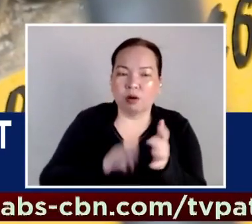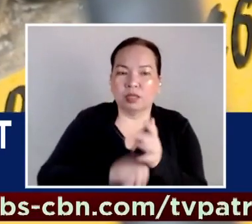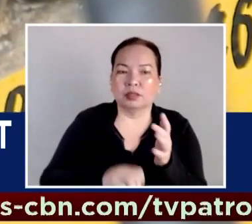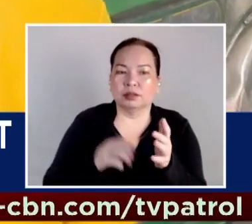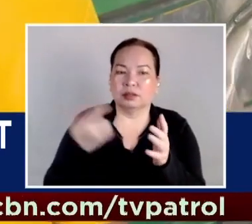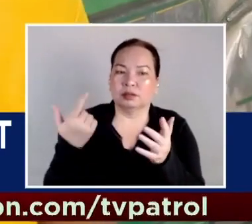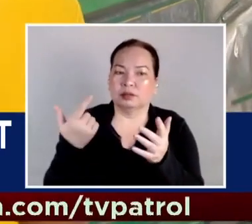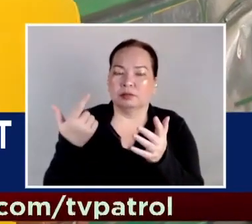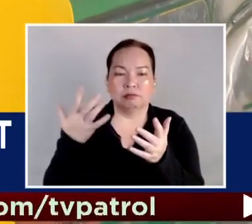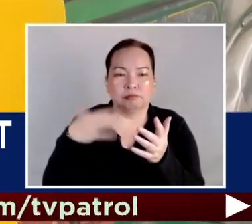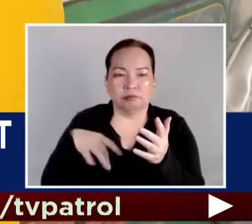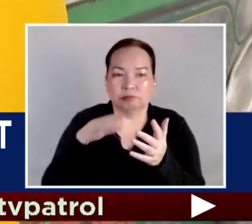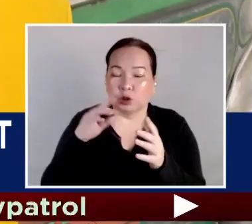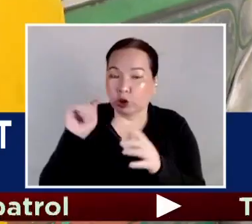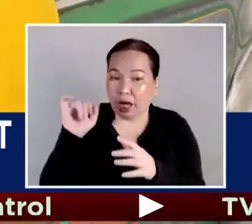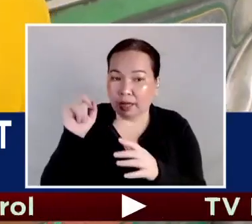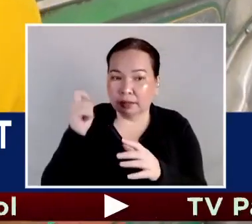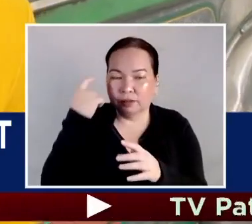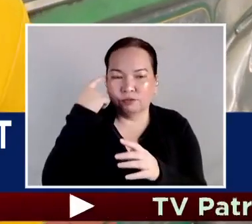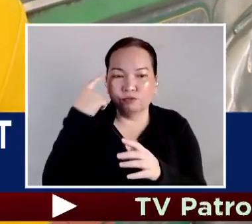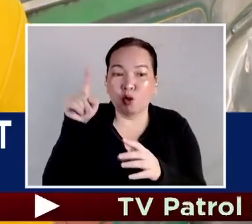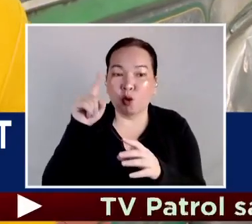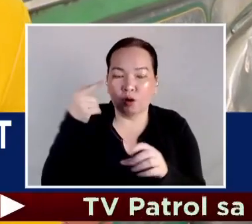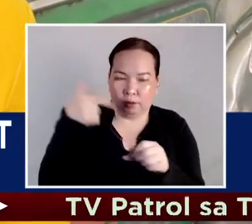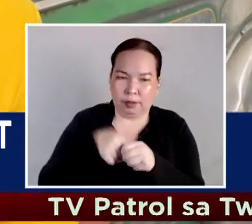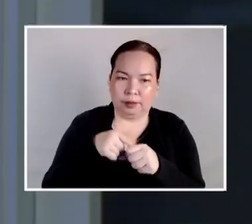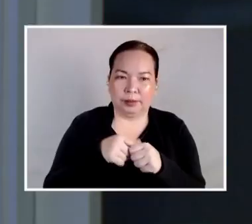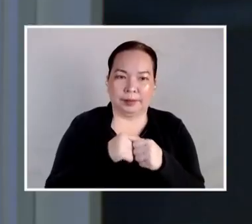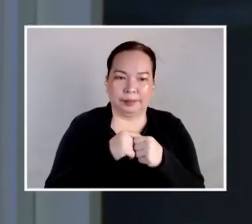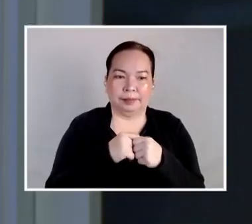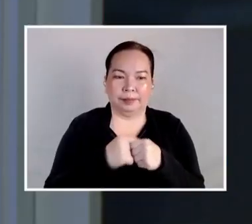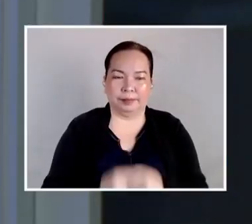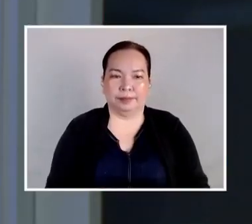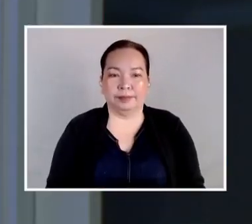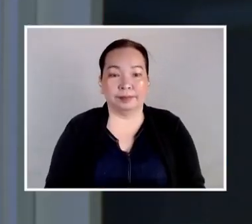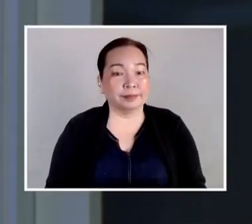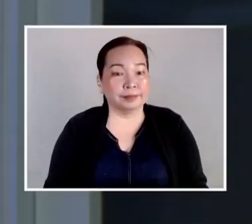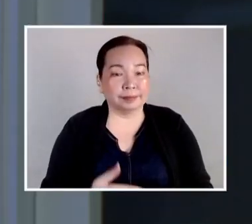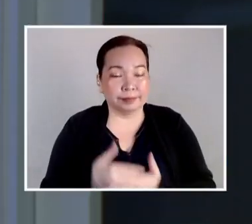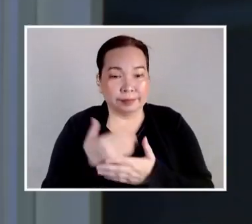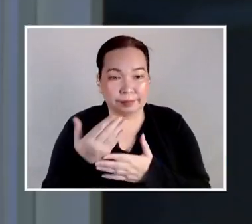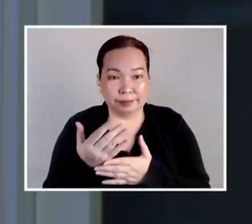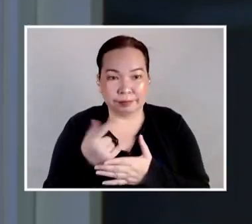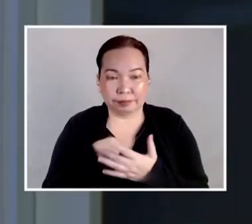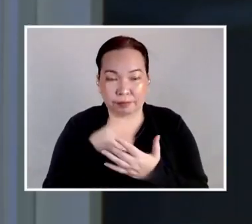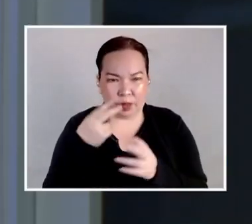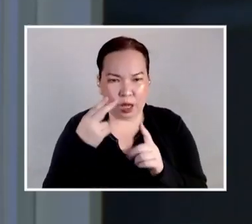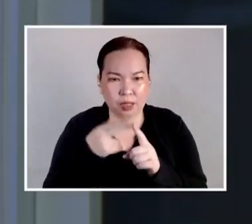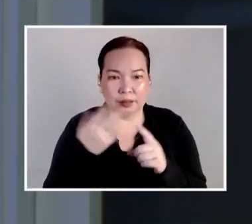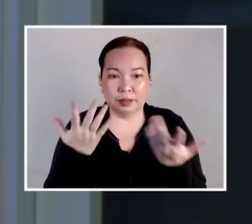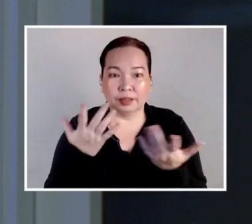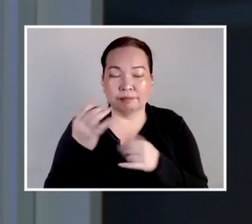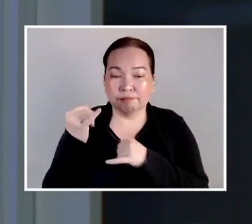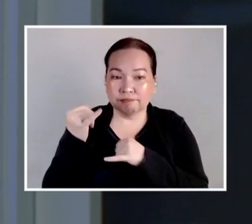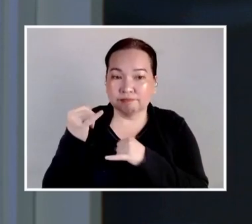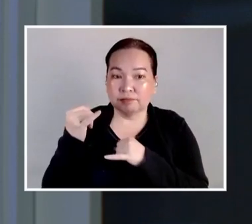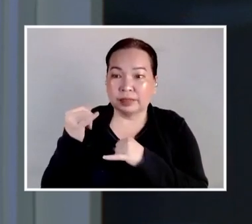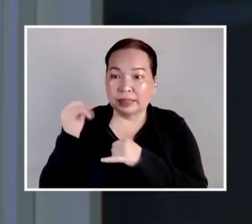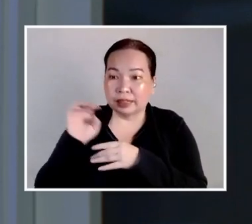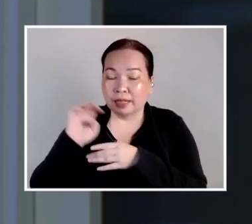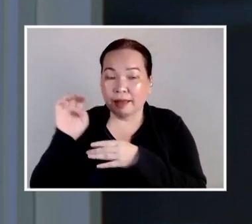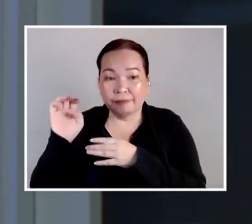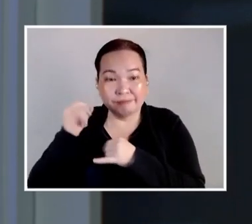L. Chico, ABS-CBN News. Samantala, hanggang katapusan na lamang ang libreng sakay sa buong